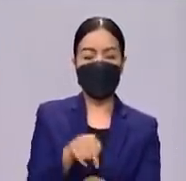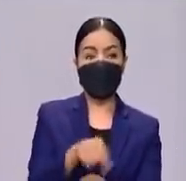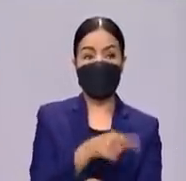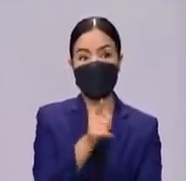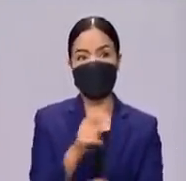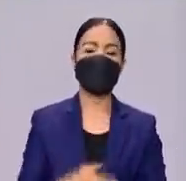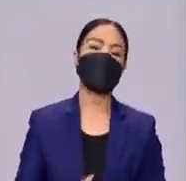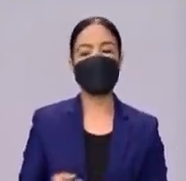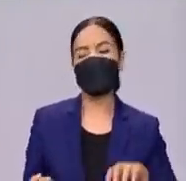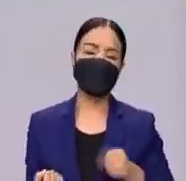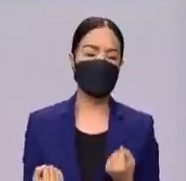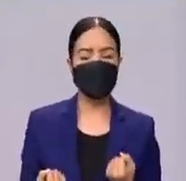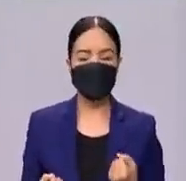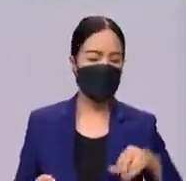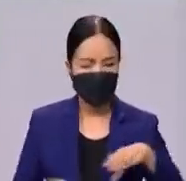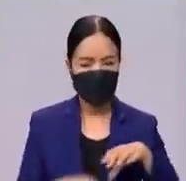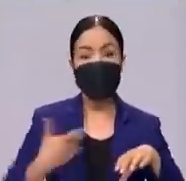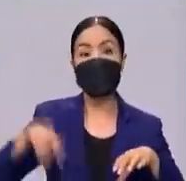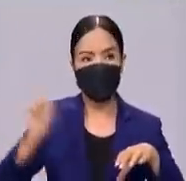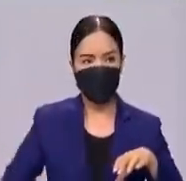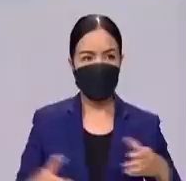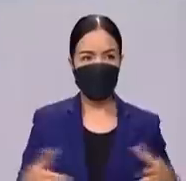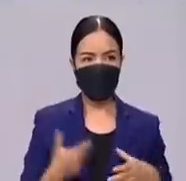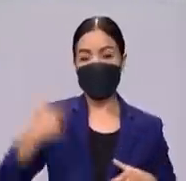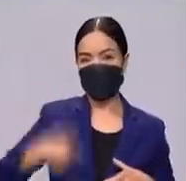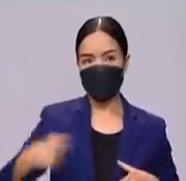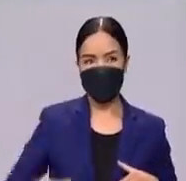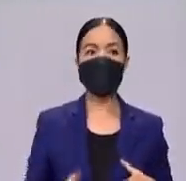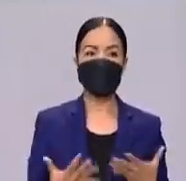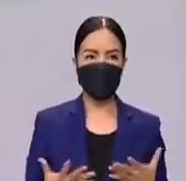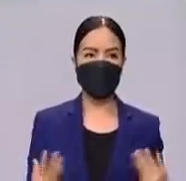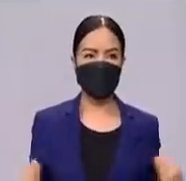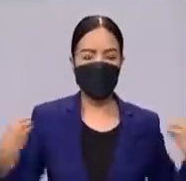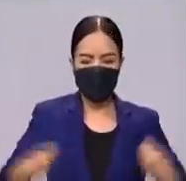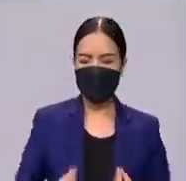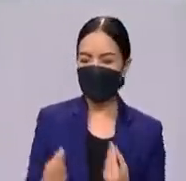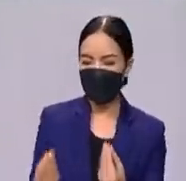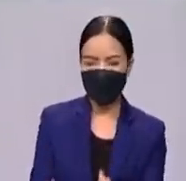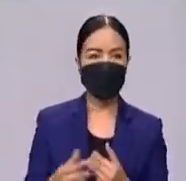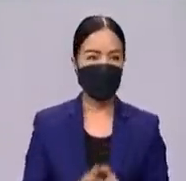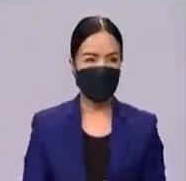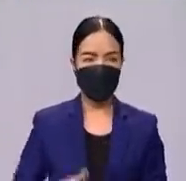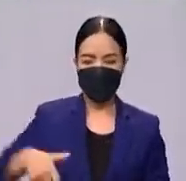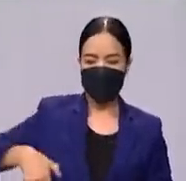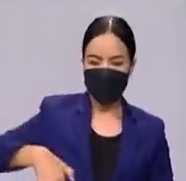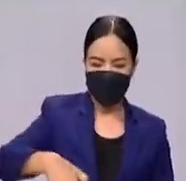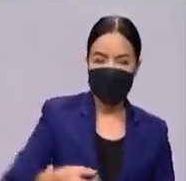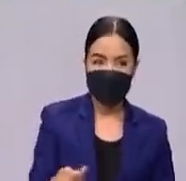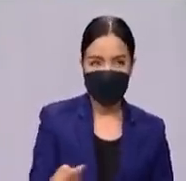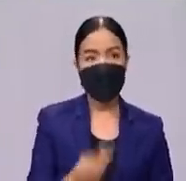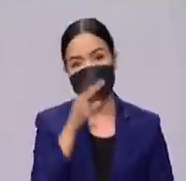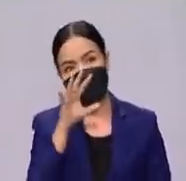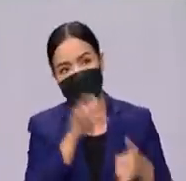ที่หน้าศาลนะคะก็มีทีมทนายเข้าไปรอต้อนรับพร้อมนำไม้เท้าและเสื้อสูทมาให้นายเปรมชัยใส่นะคะพบว่าจากการสังเกตก็เ